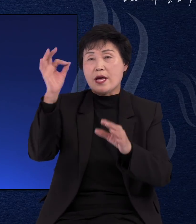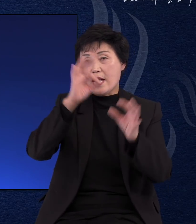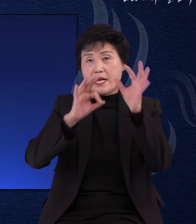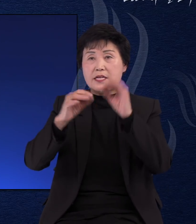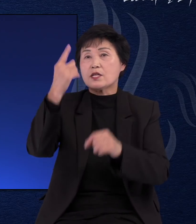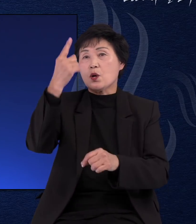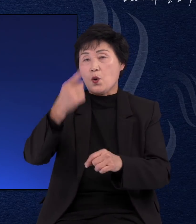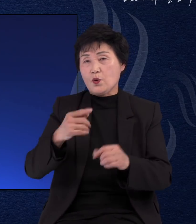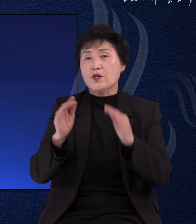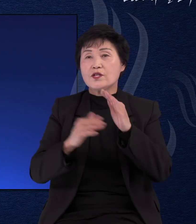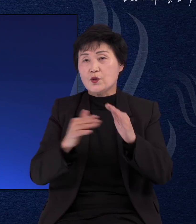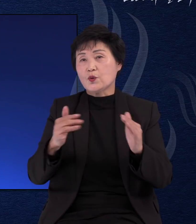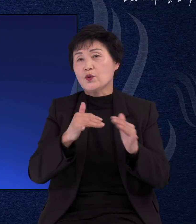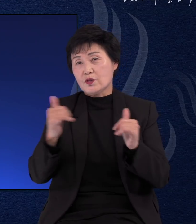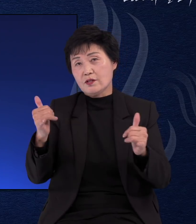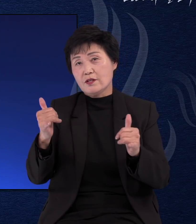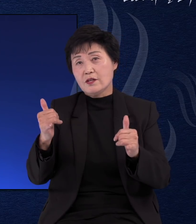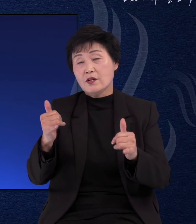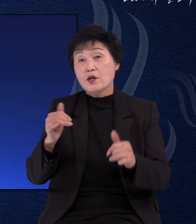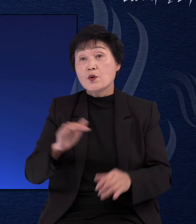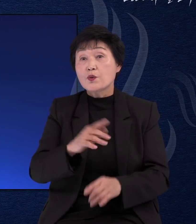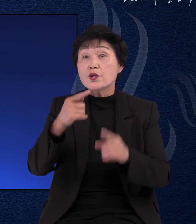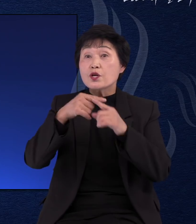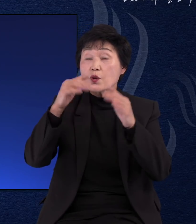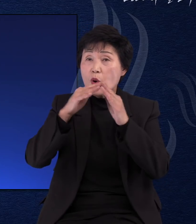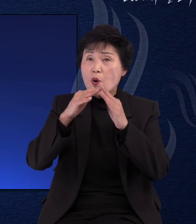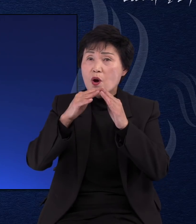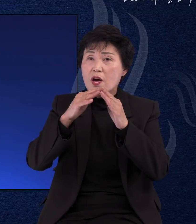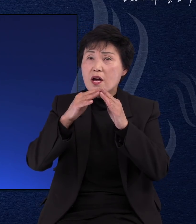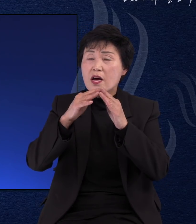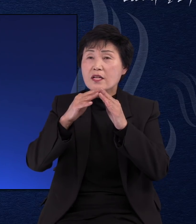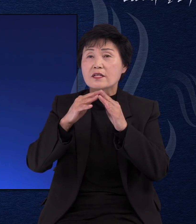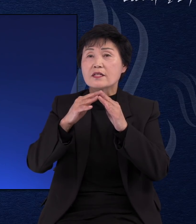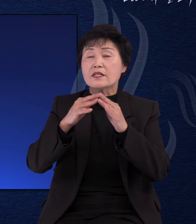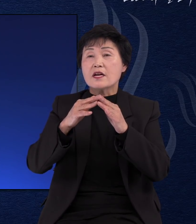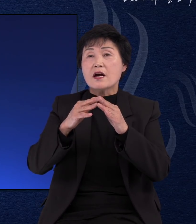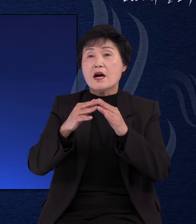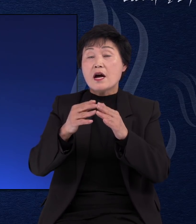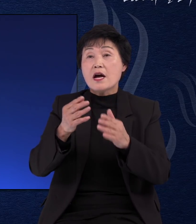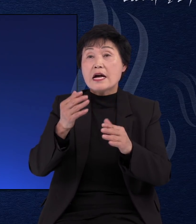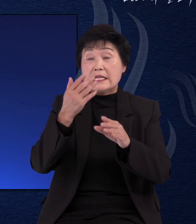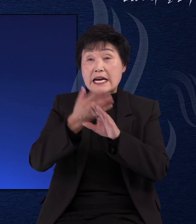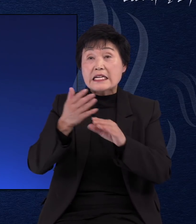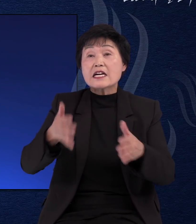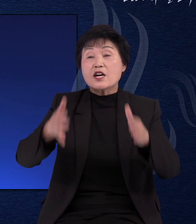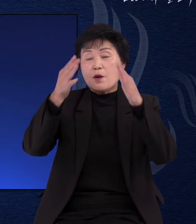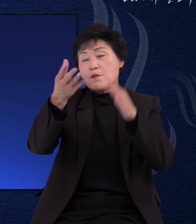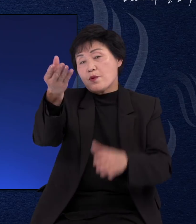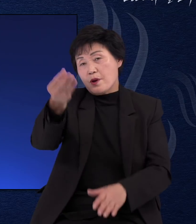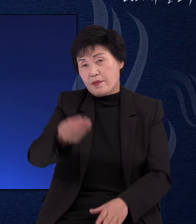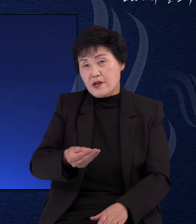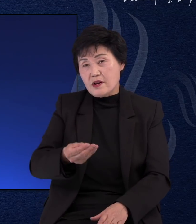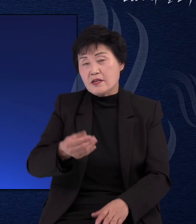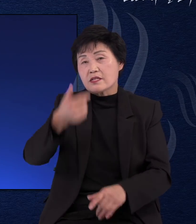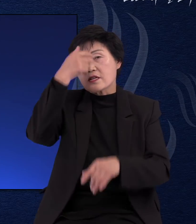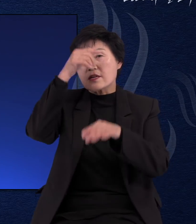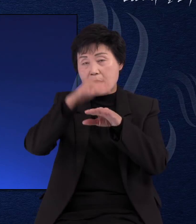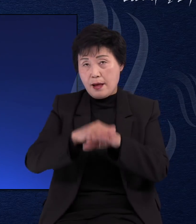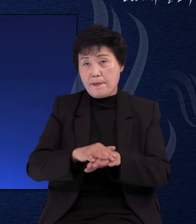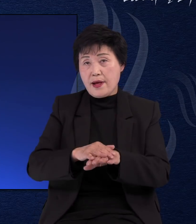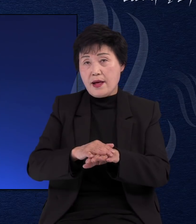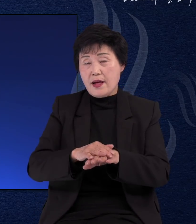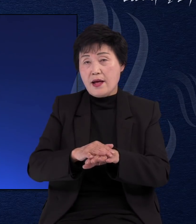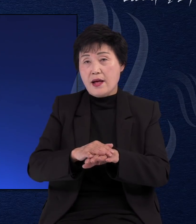교회는 자체 건물이 없어서 미국 교회를 빌려 쓰고 있었고요, 오후 2시면 문을 열고 오후 4시면 무조건 미국 사람이